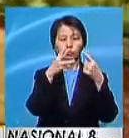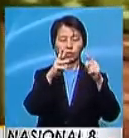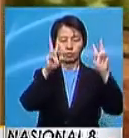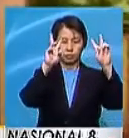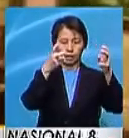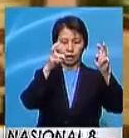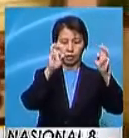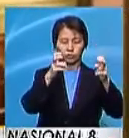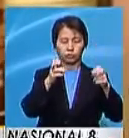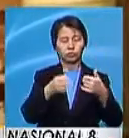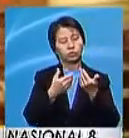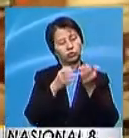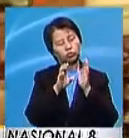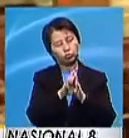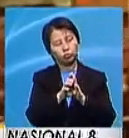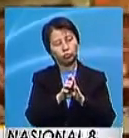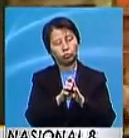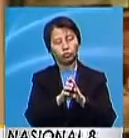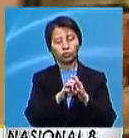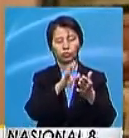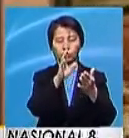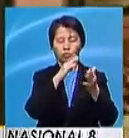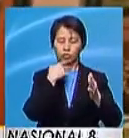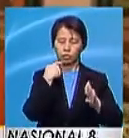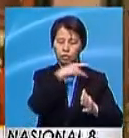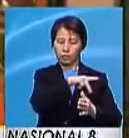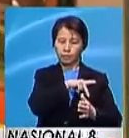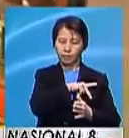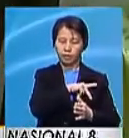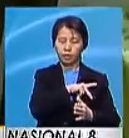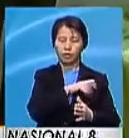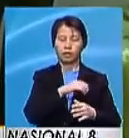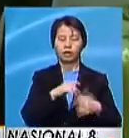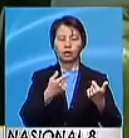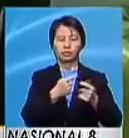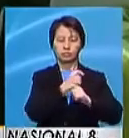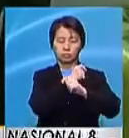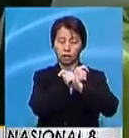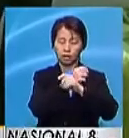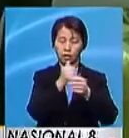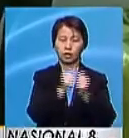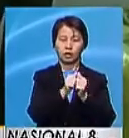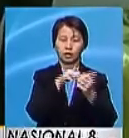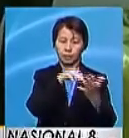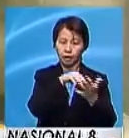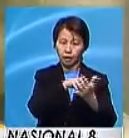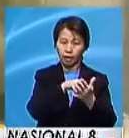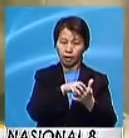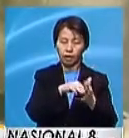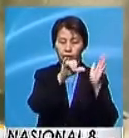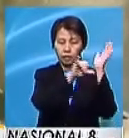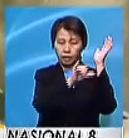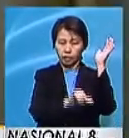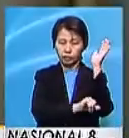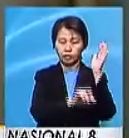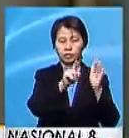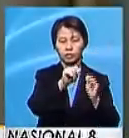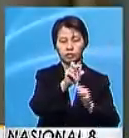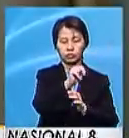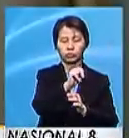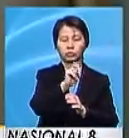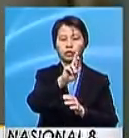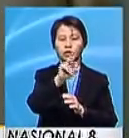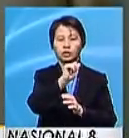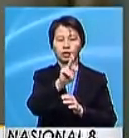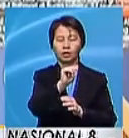tertentu, antaranya ialah biografi, personality, pertahanan, pelajaran dan yayasan Tun Razak. Fasa